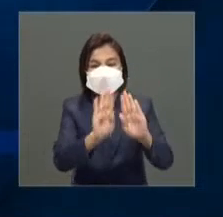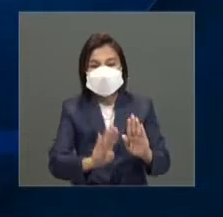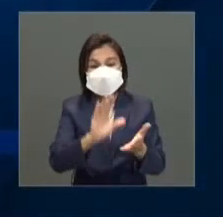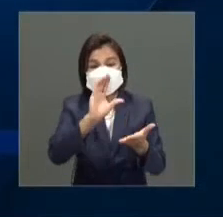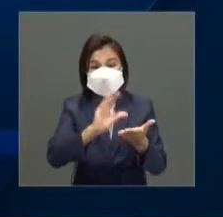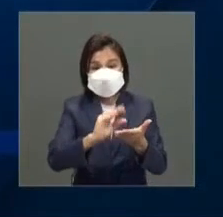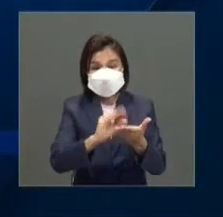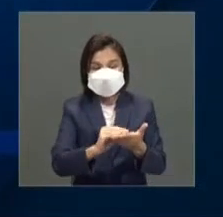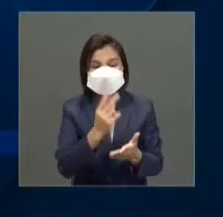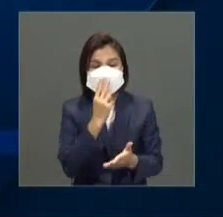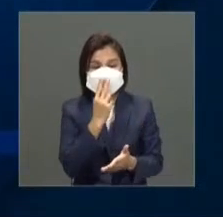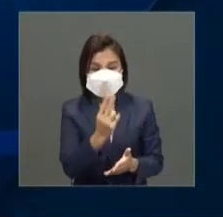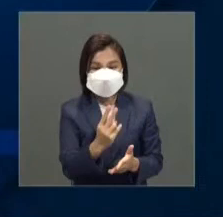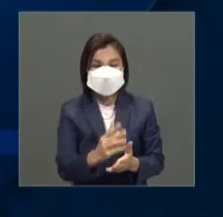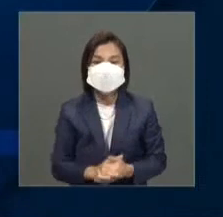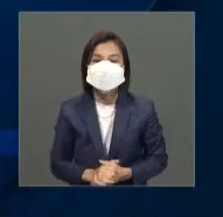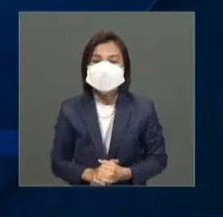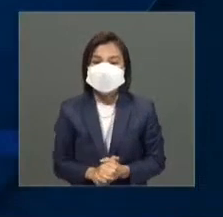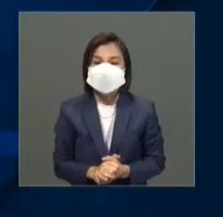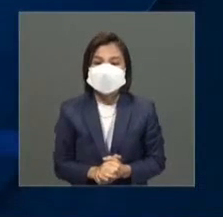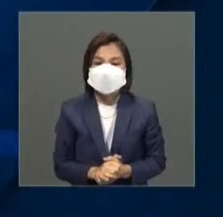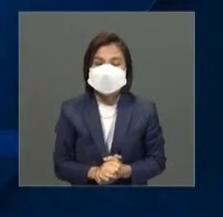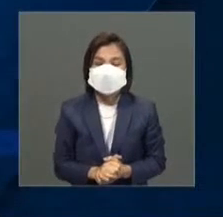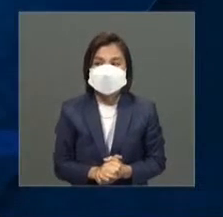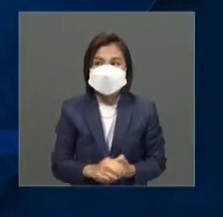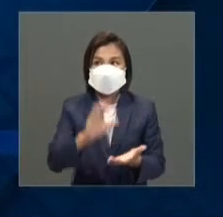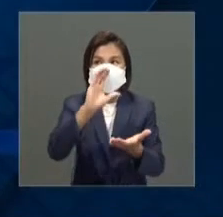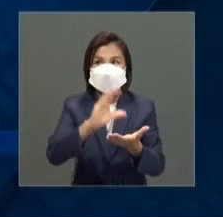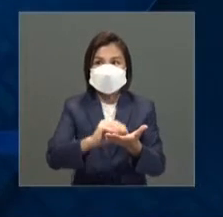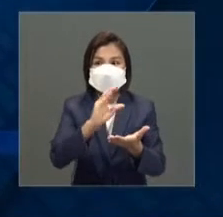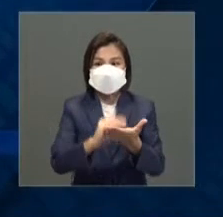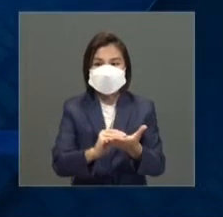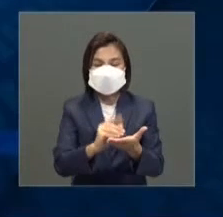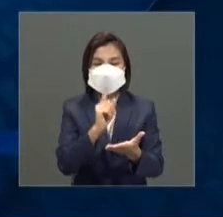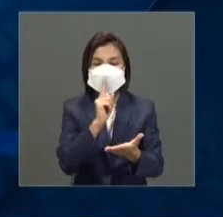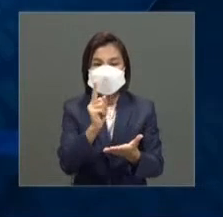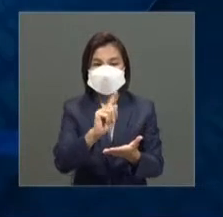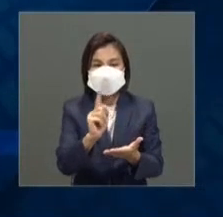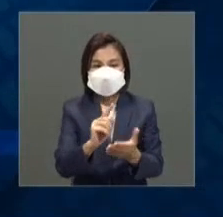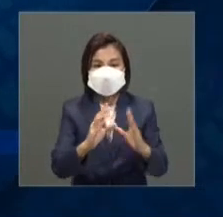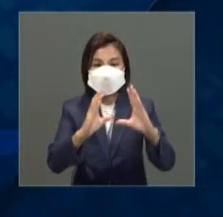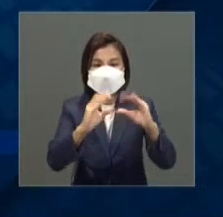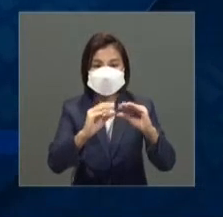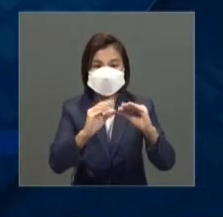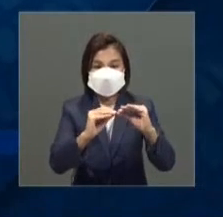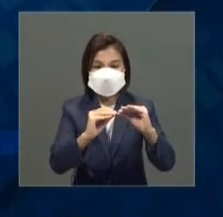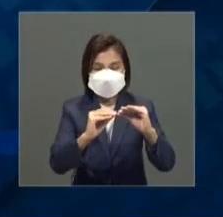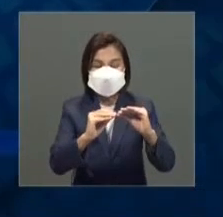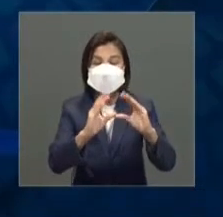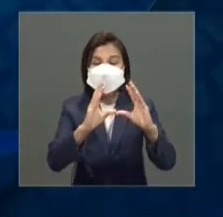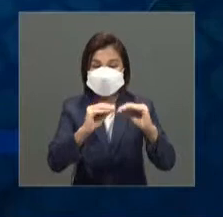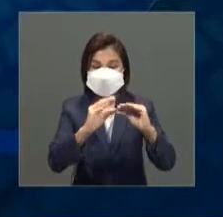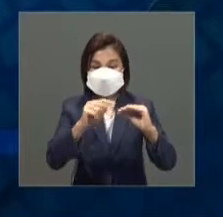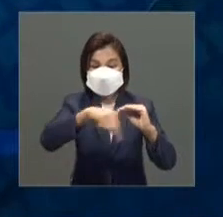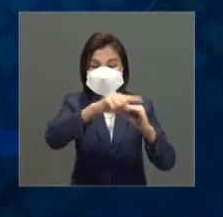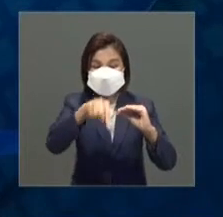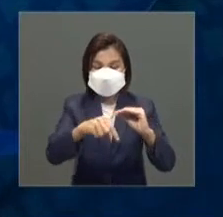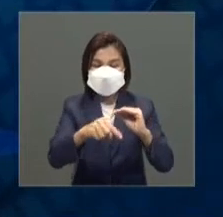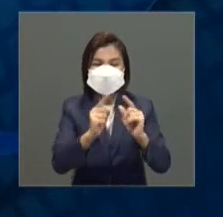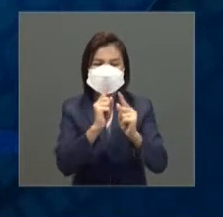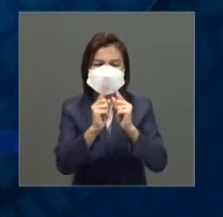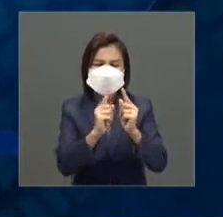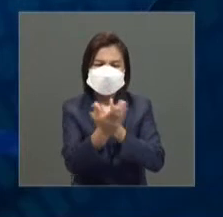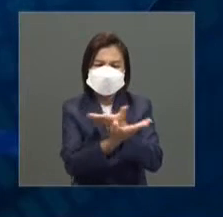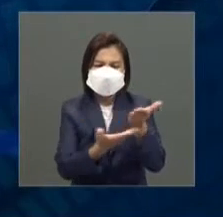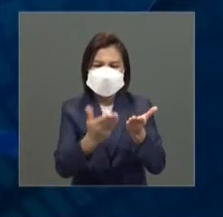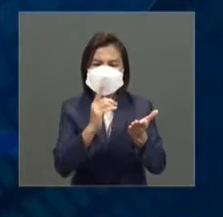ที่เราได้เห็นอย่างนี้นะครับมีการรายงานอยู่ในที่ประชุมของสปกสปคเรื่องของก